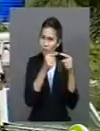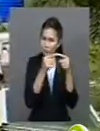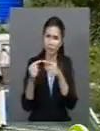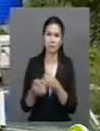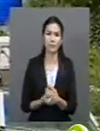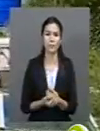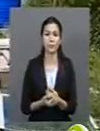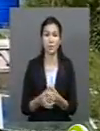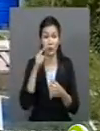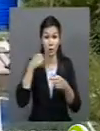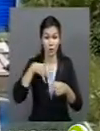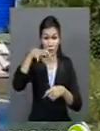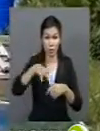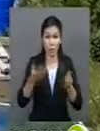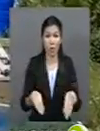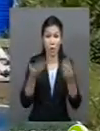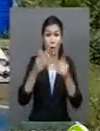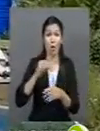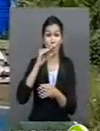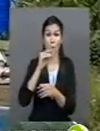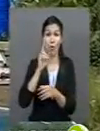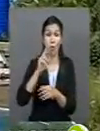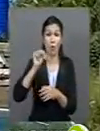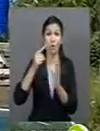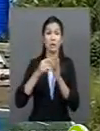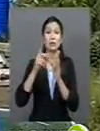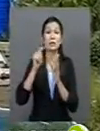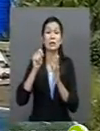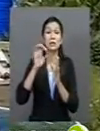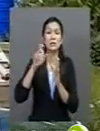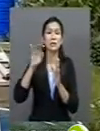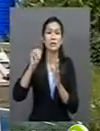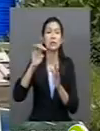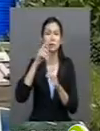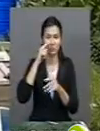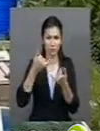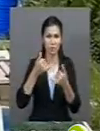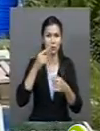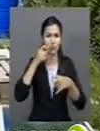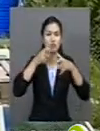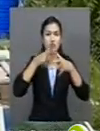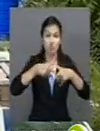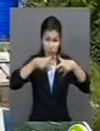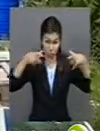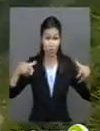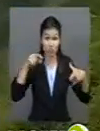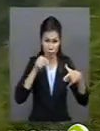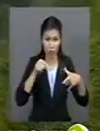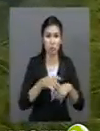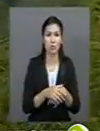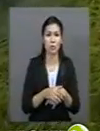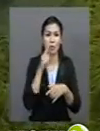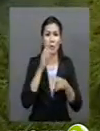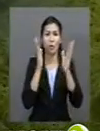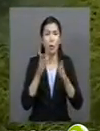ครับจุดที่รื้อถอนนี่ก็คือโรงเตี๊ยมรีสอร์ทใครที่เคยผ่านไปผ่านมาแถวนั้นก็บอกเป็นที่พักที่ขนาดใหญ่พอสมควรนะครับเจ้าหน้า